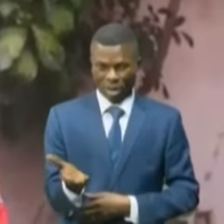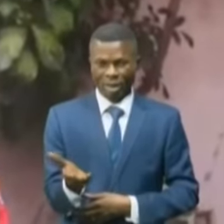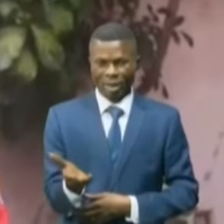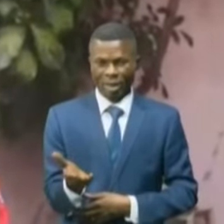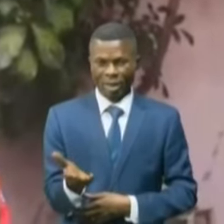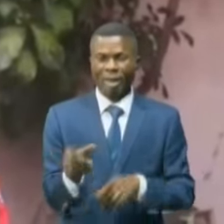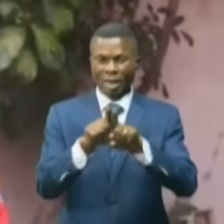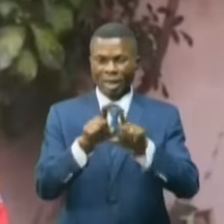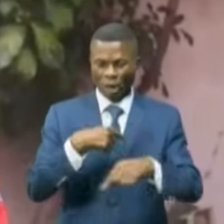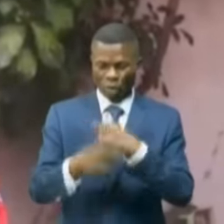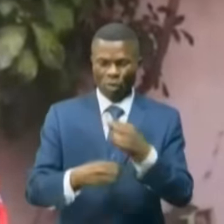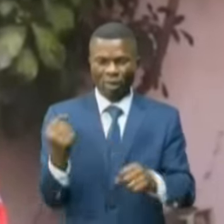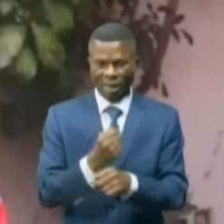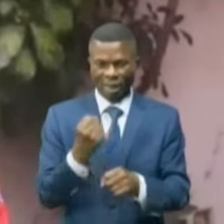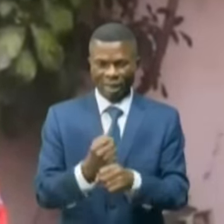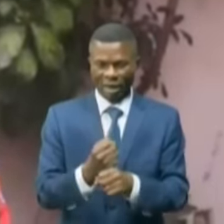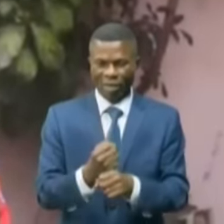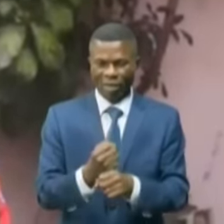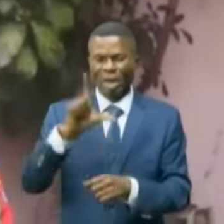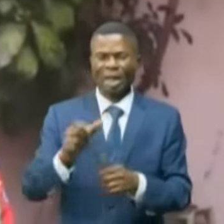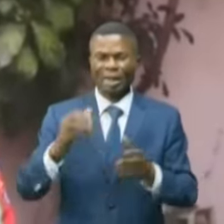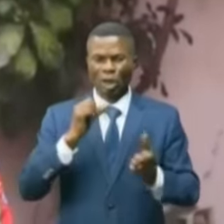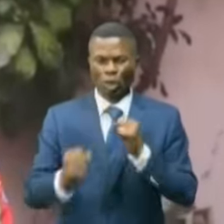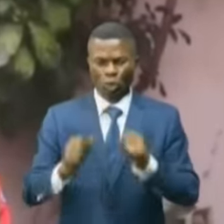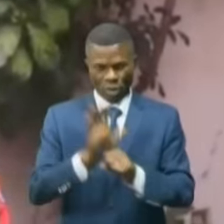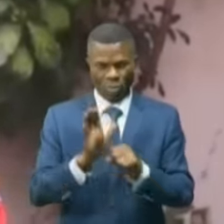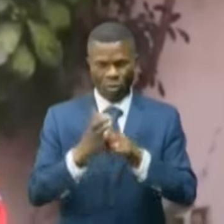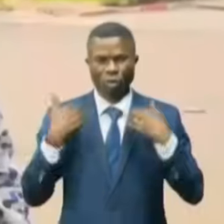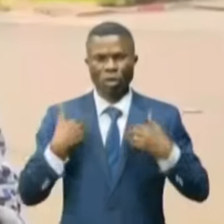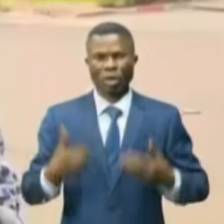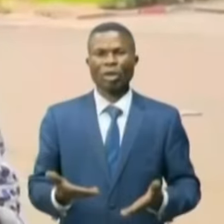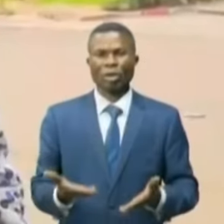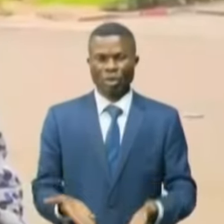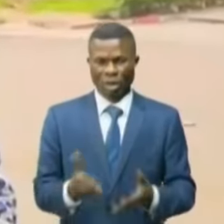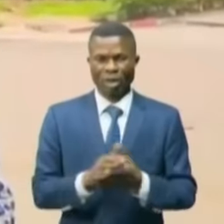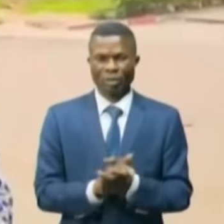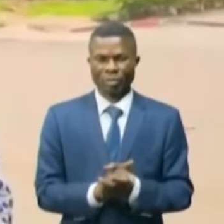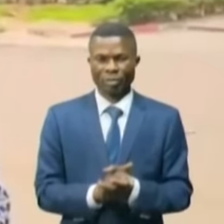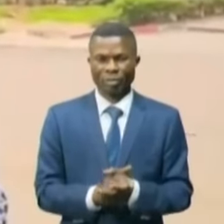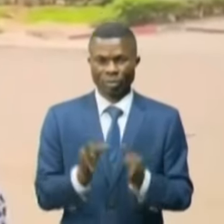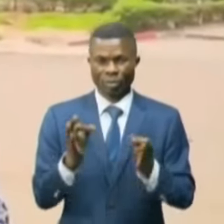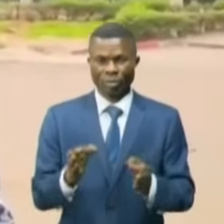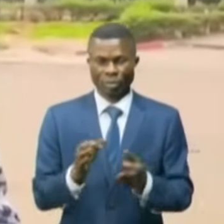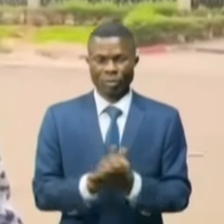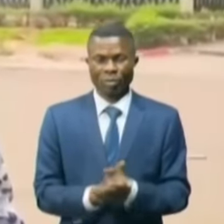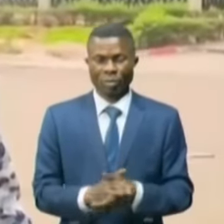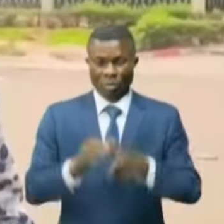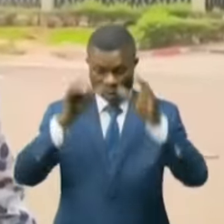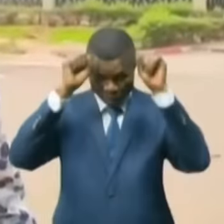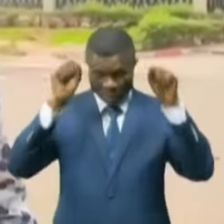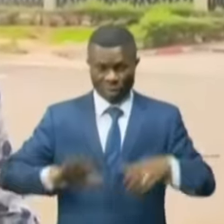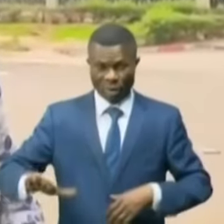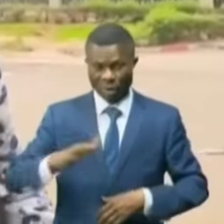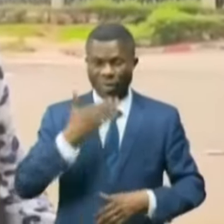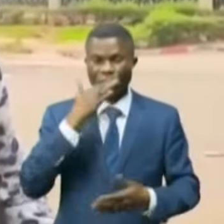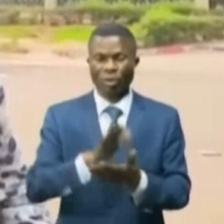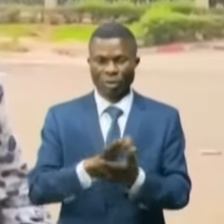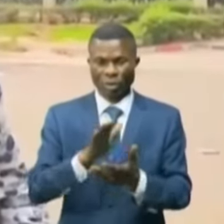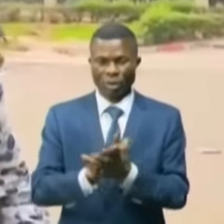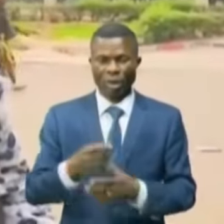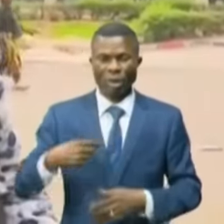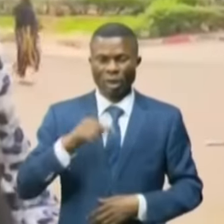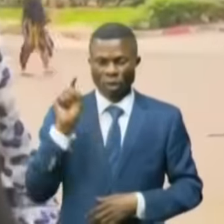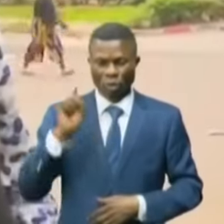et de reprendre la semaine avec beaucoup d'efficacité. Étant des agents publics de l'État, nous serons obligés